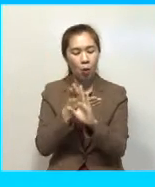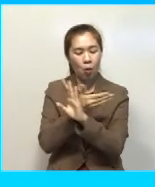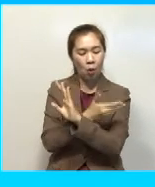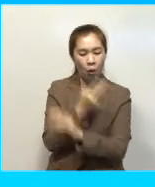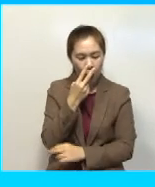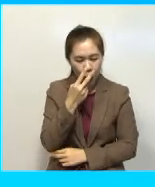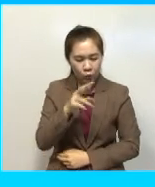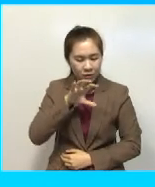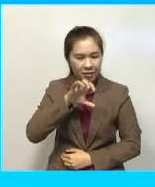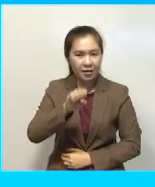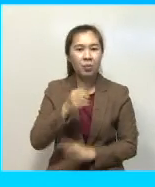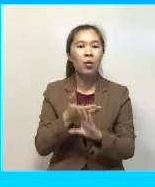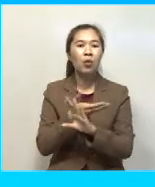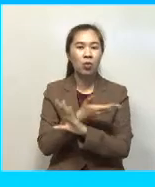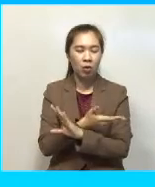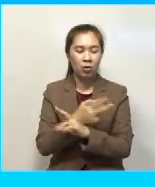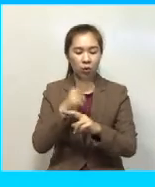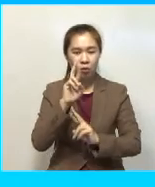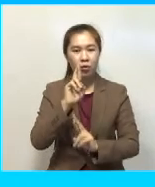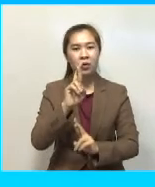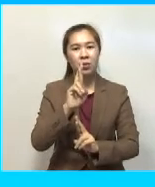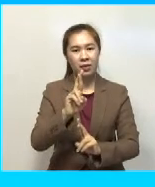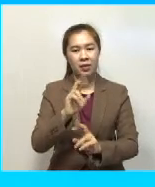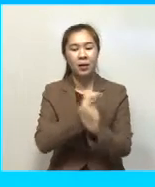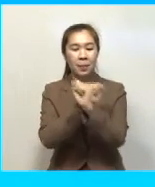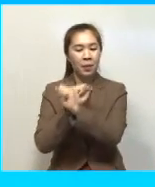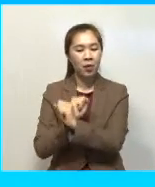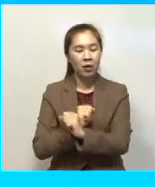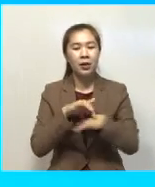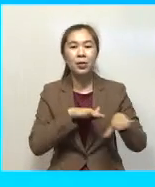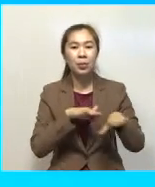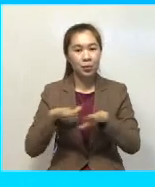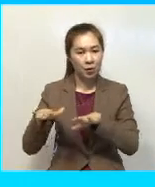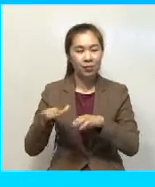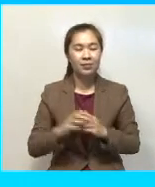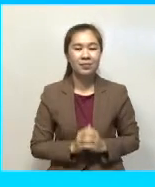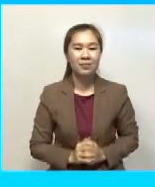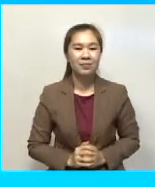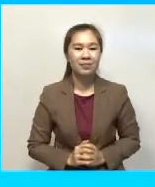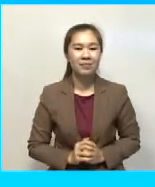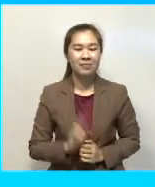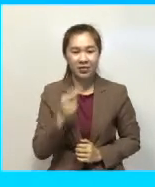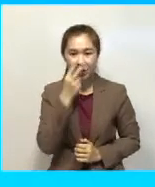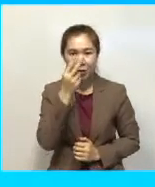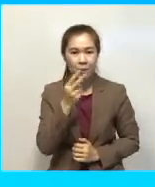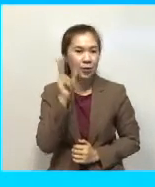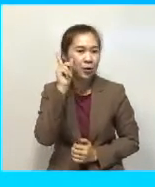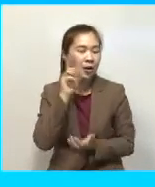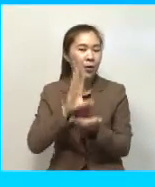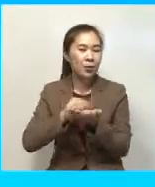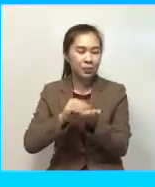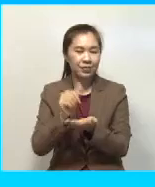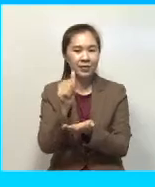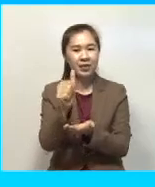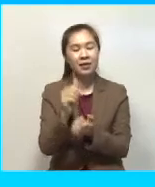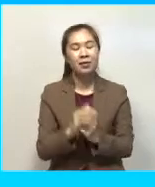พอากาศก่อนการเดินทางด้วยเพื่อที่จะเฝ้าระวังแล้วก็ป้องกันเตรียมความพร้อมสำหรับการเดินทางนะคะติดตามข้อมูลข่าวสารได้น